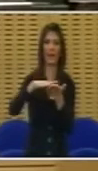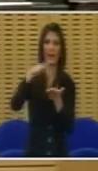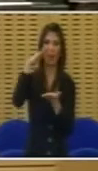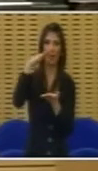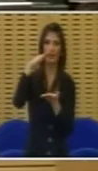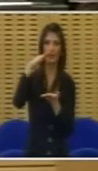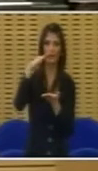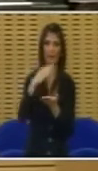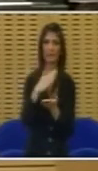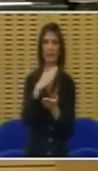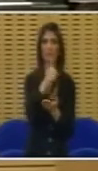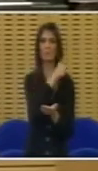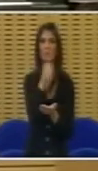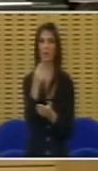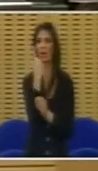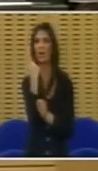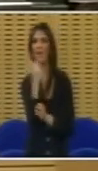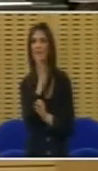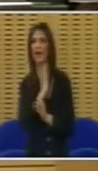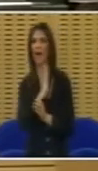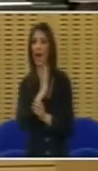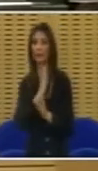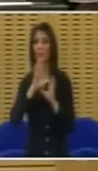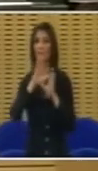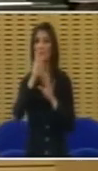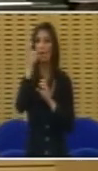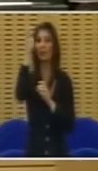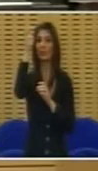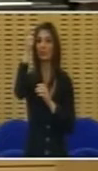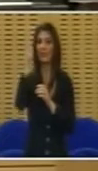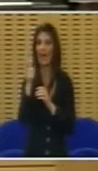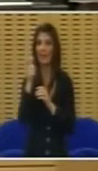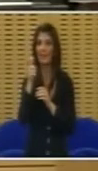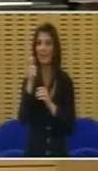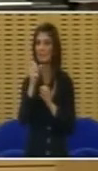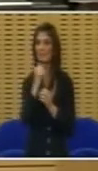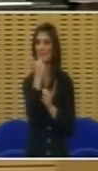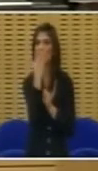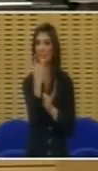και μόνο εφοπλιστής είχε συνολικό δανεισμό στον όμιλο εταιριών του ύψους